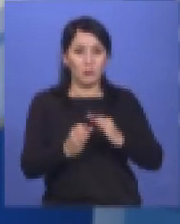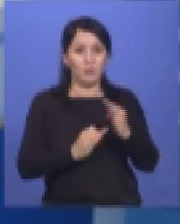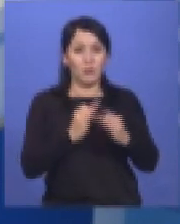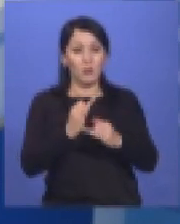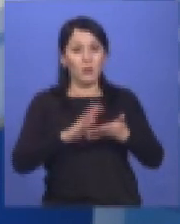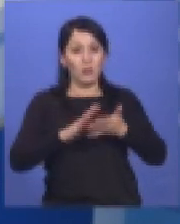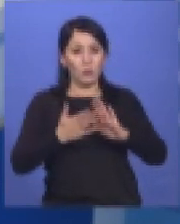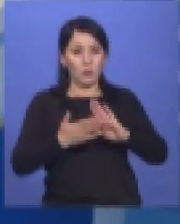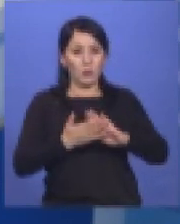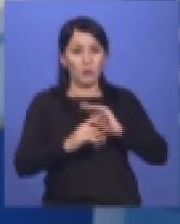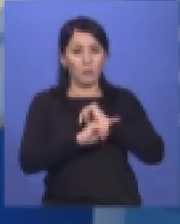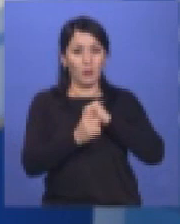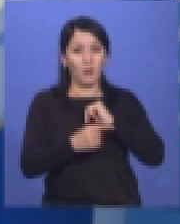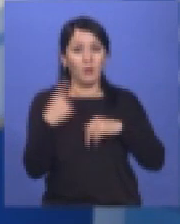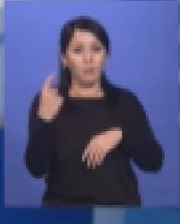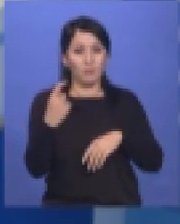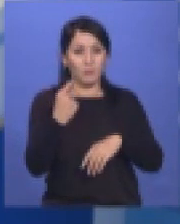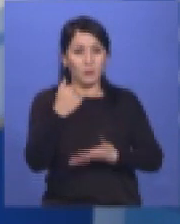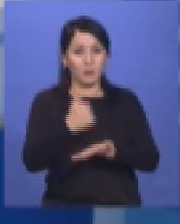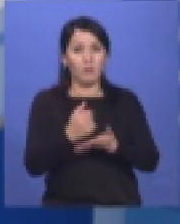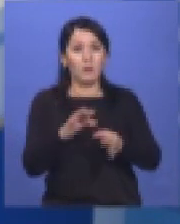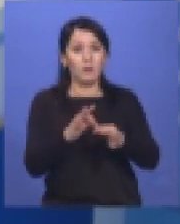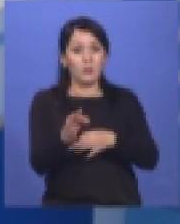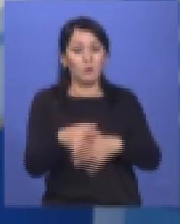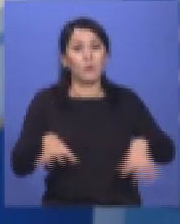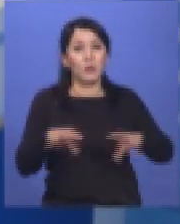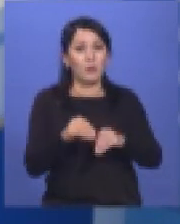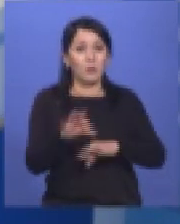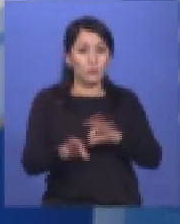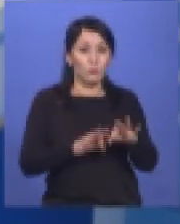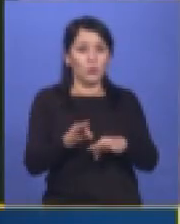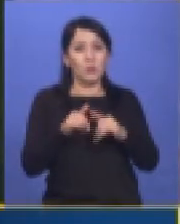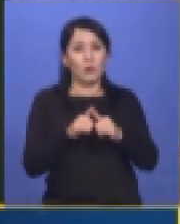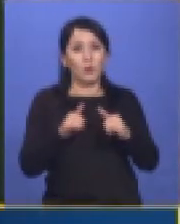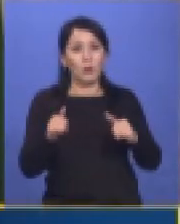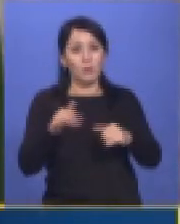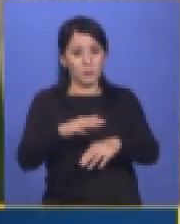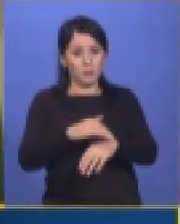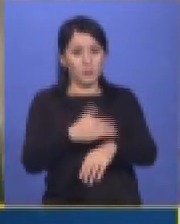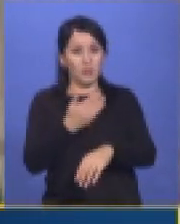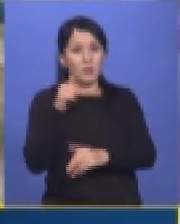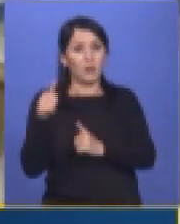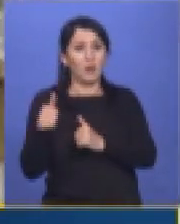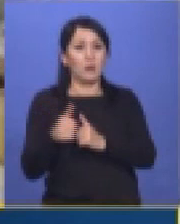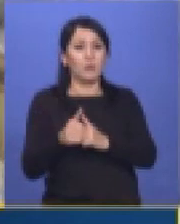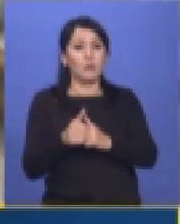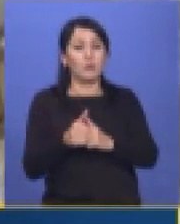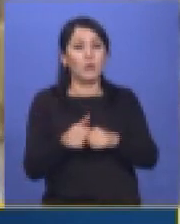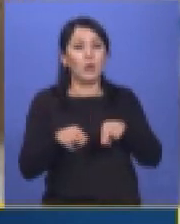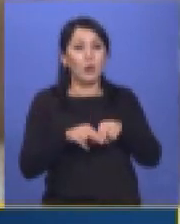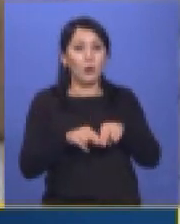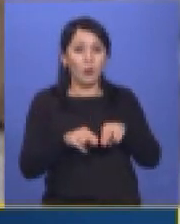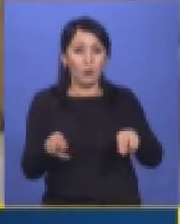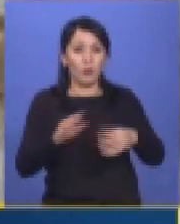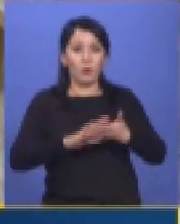жасады. Келіссөздер соңында экономиканың басым салаларында бірлескен жобаларды дамыту бойынша ұзақ мерзімді стратегиялық әріптестік